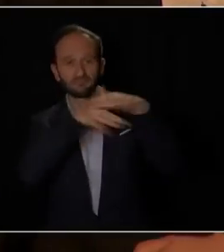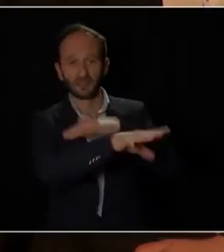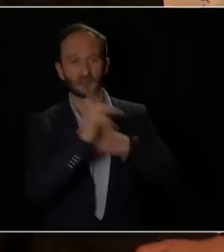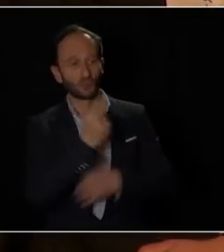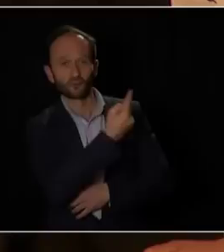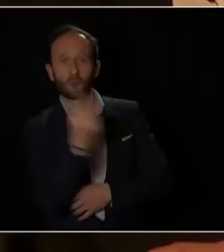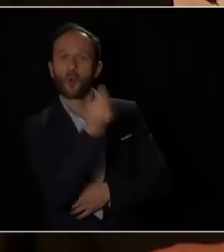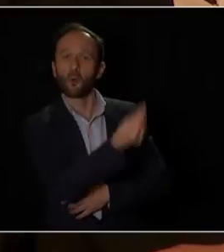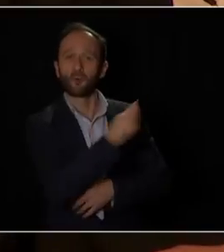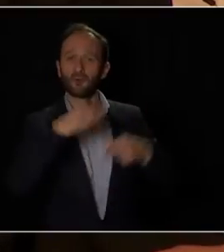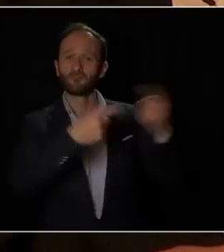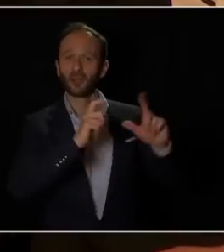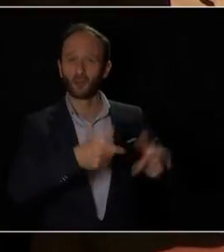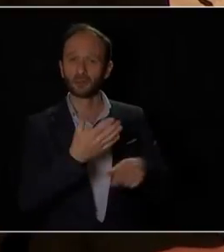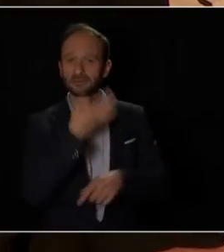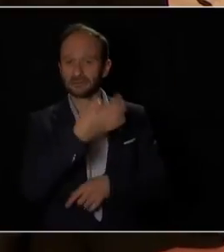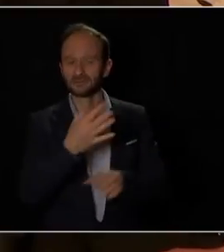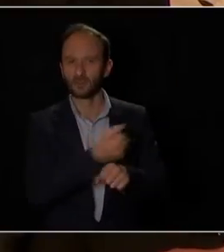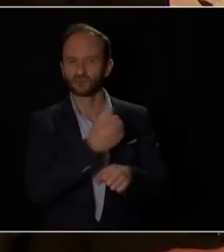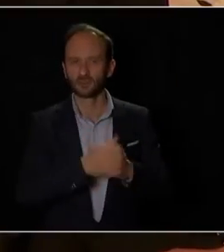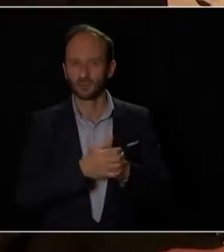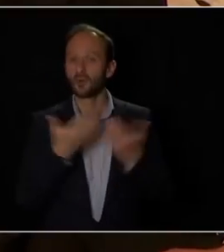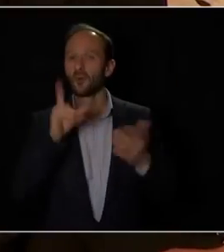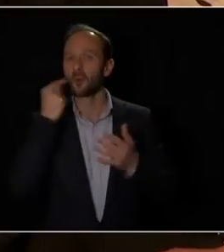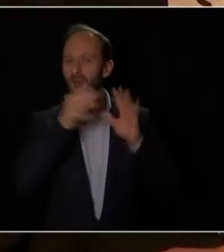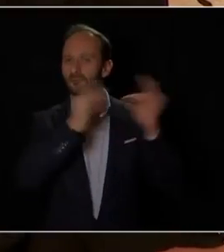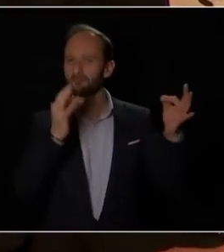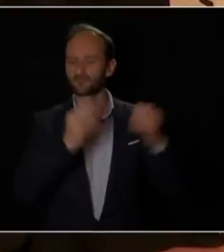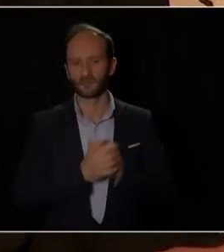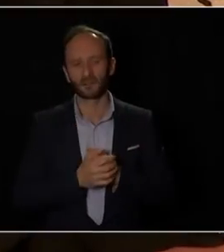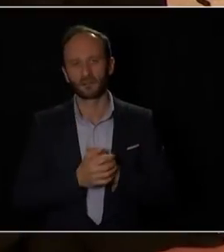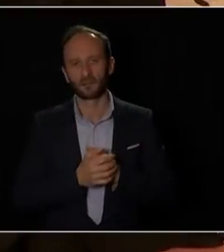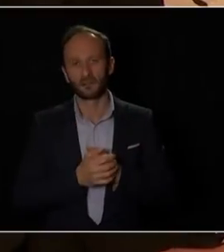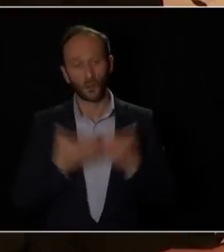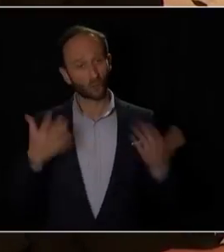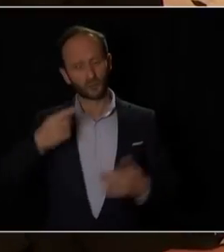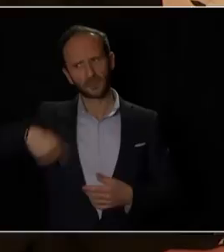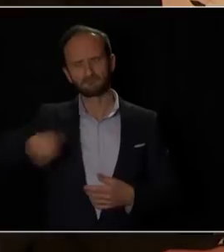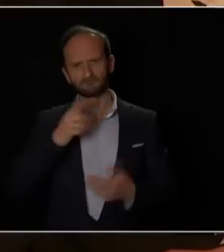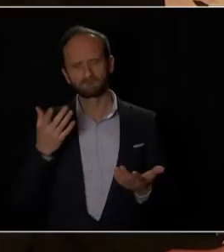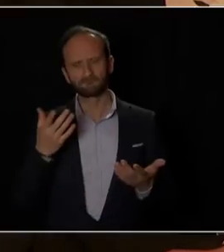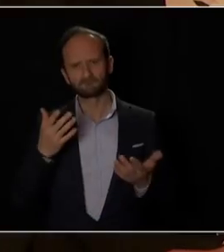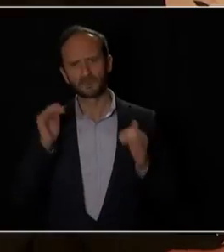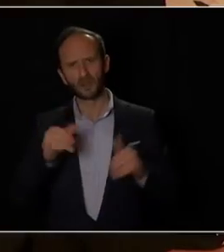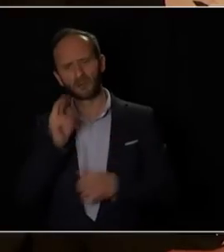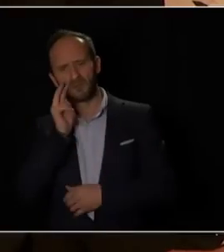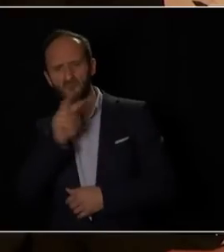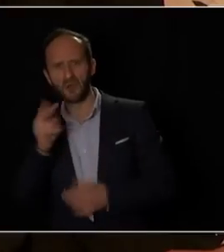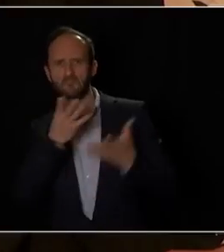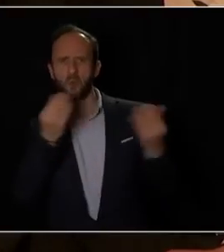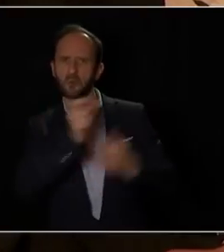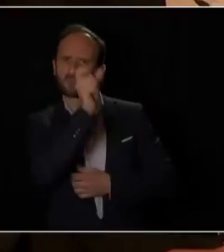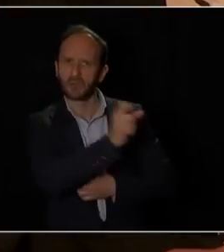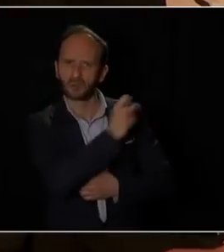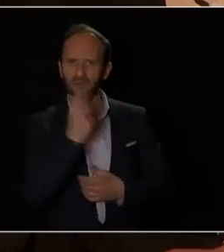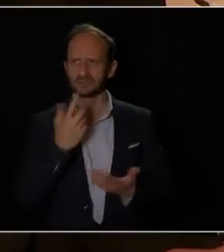C'est pourquoi il est réconfortant pour nous tous de constater que malgré cette défiance qui existe d'un trop grand nombre, le